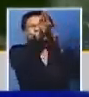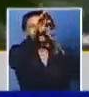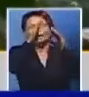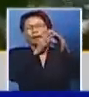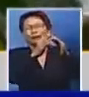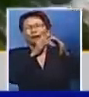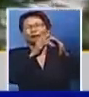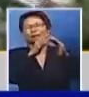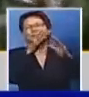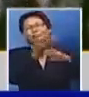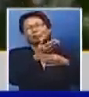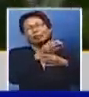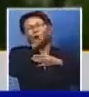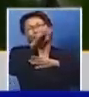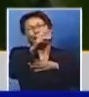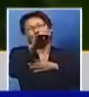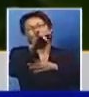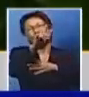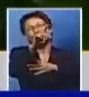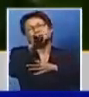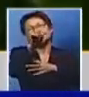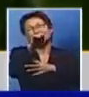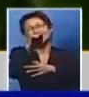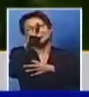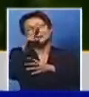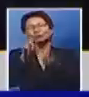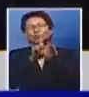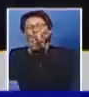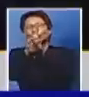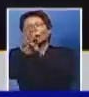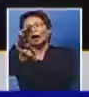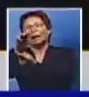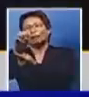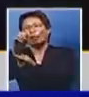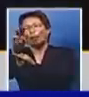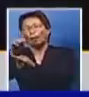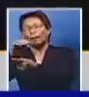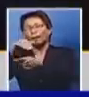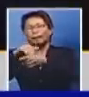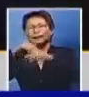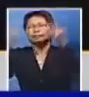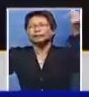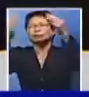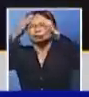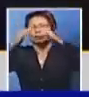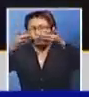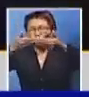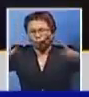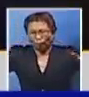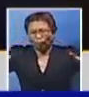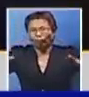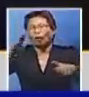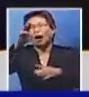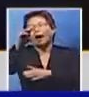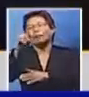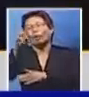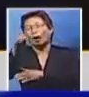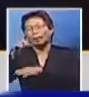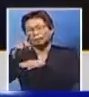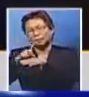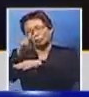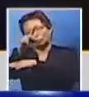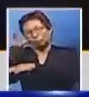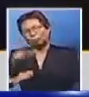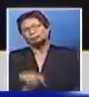terjujas Mindanao. Tan Sri Tunku Imran ditemui di Wisma MOM pada majlis rumah terbuka badan induk rasmi itu di Ibu